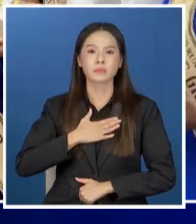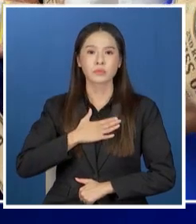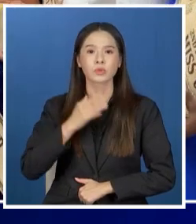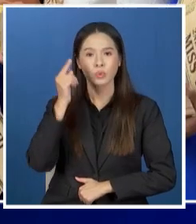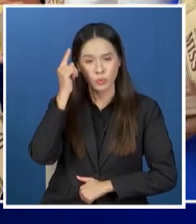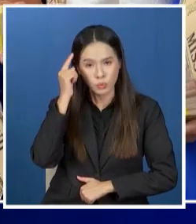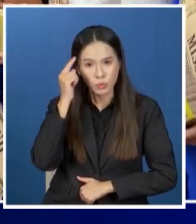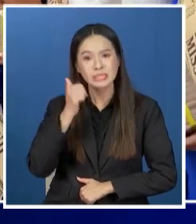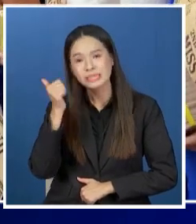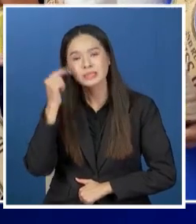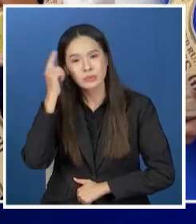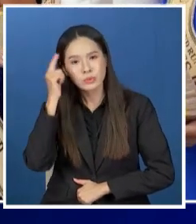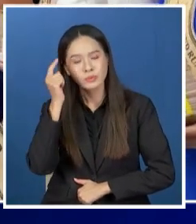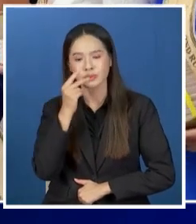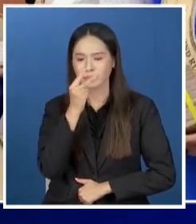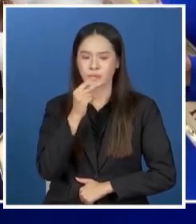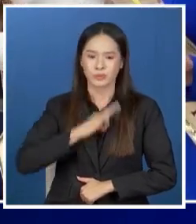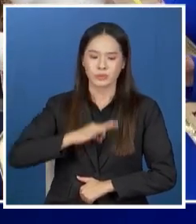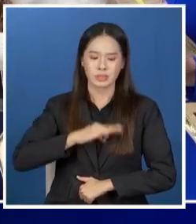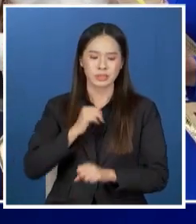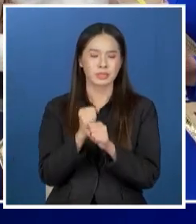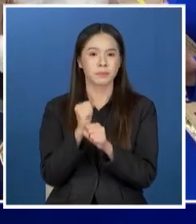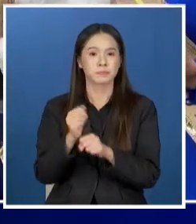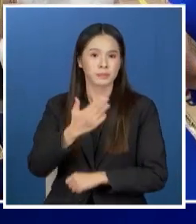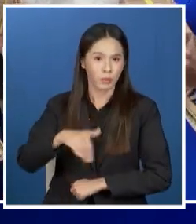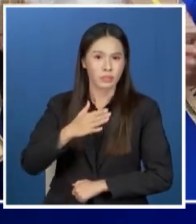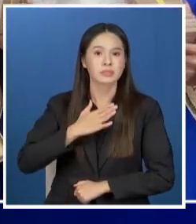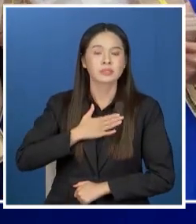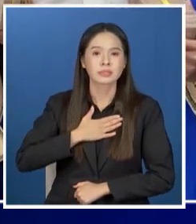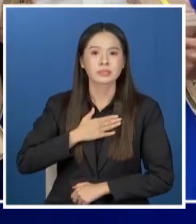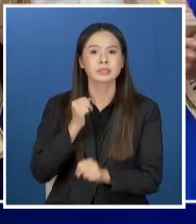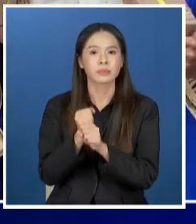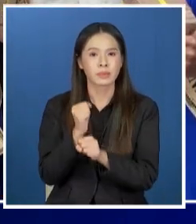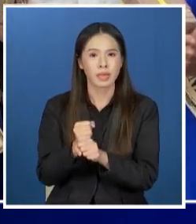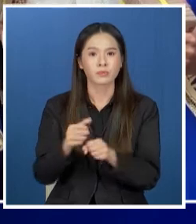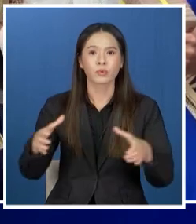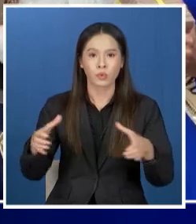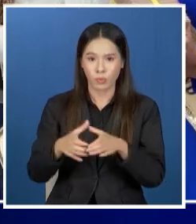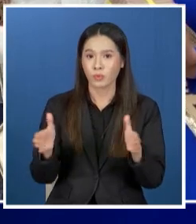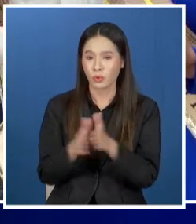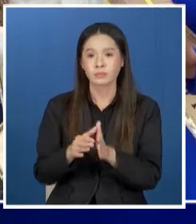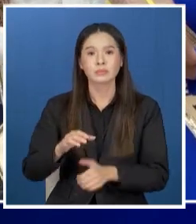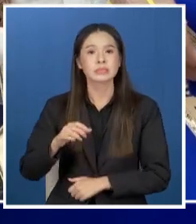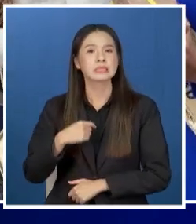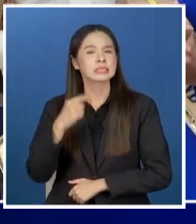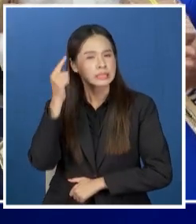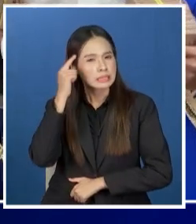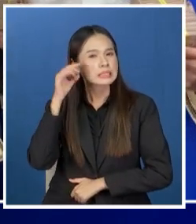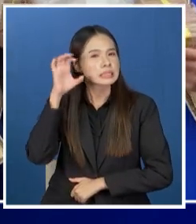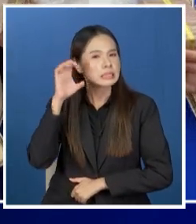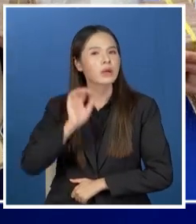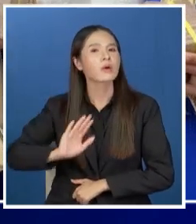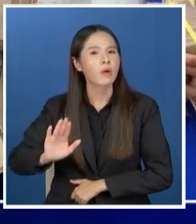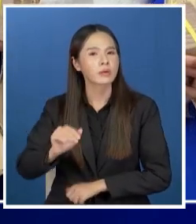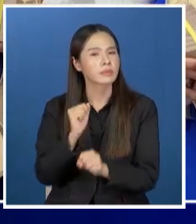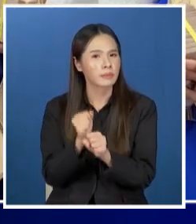รู้เห็นด้วยเพราะวีมองว่าสิ่งที่ทำทั้งหมดน่ะเราก็ทำงานกันเป็นทีมเราเชื่อใจทีมของเราว่